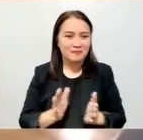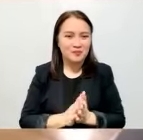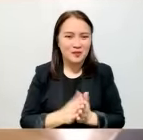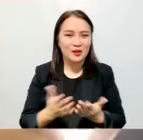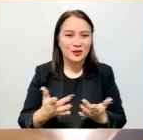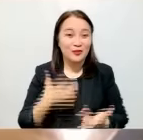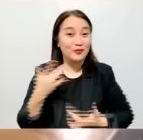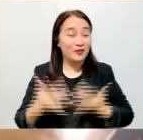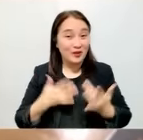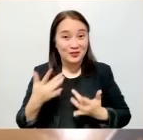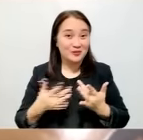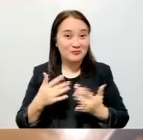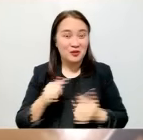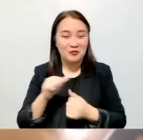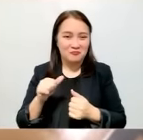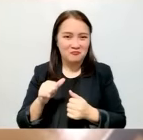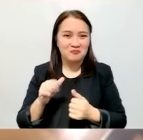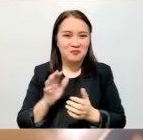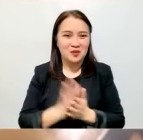very responsive.